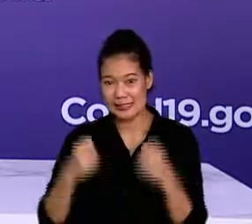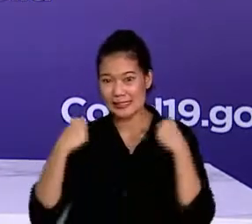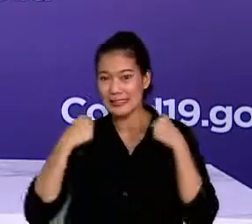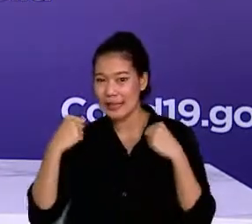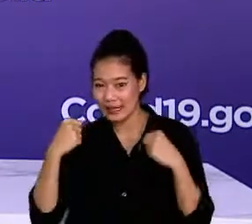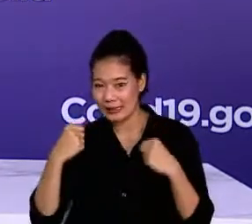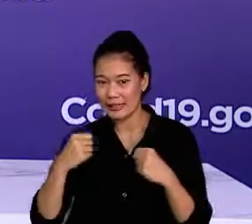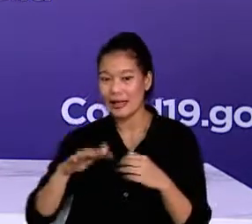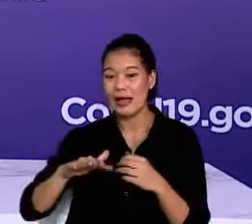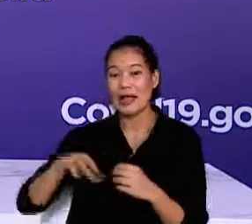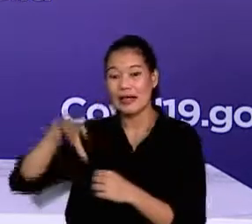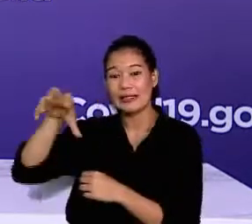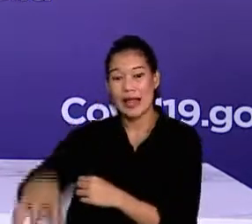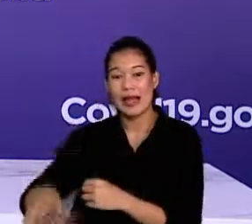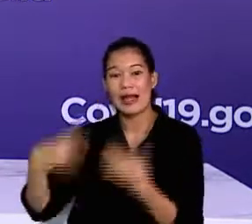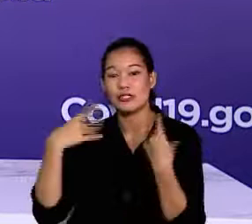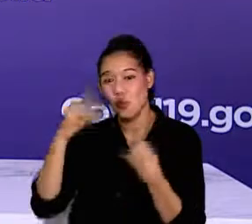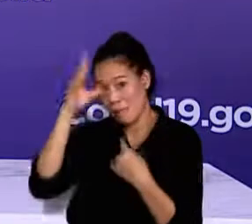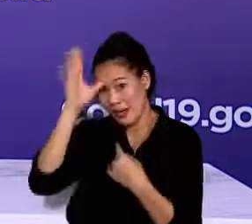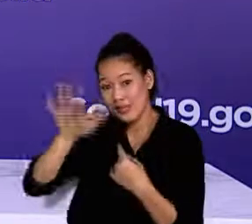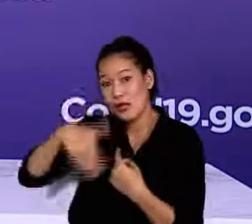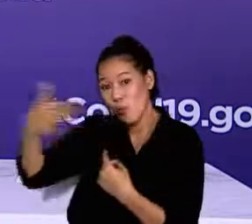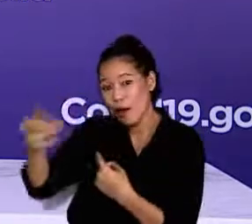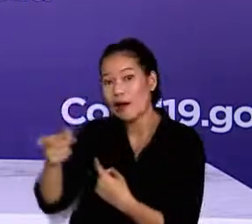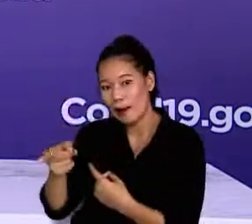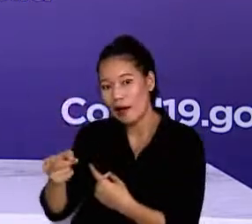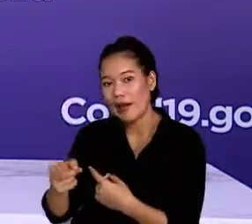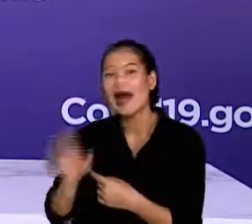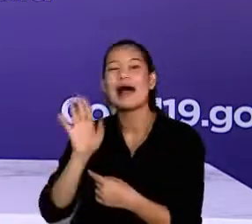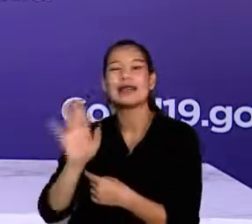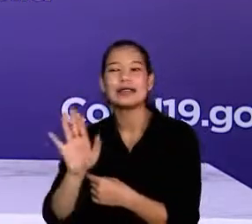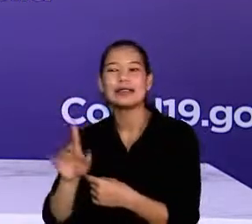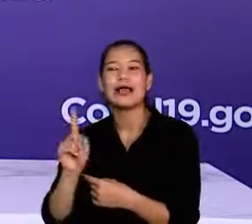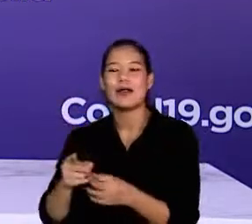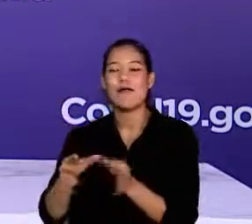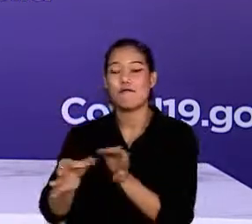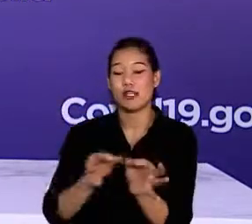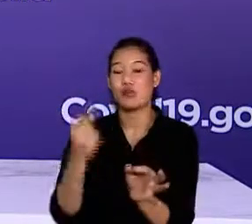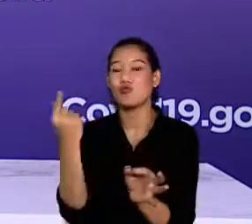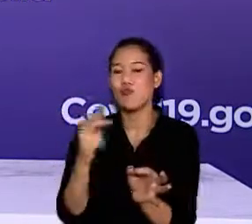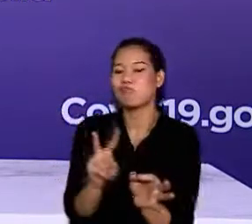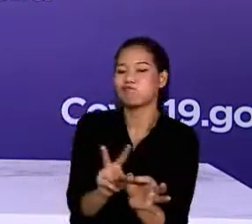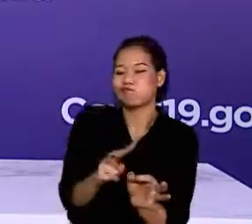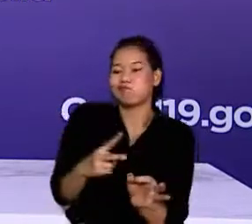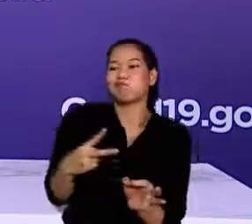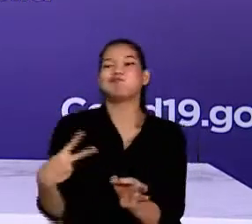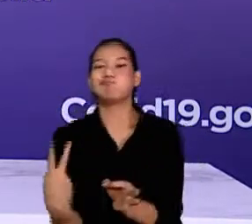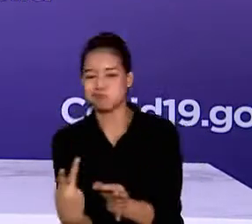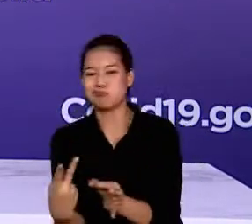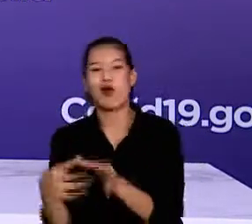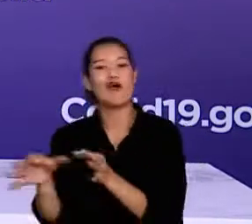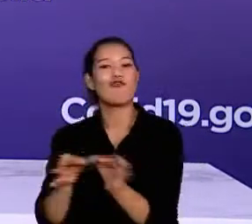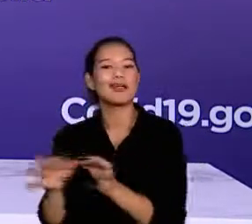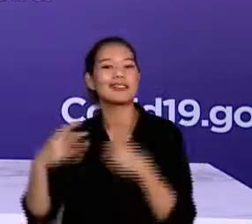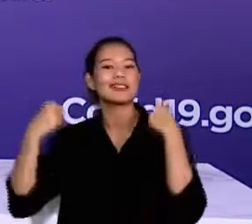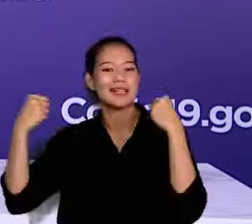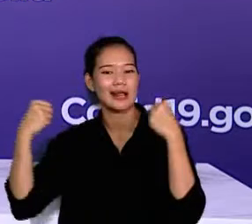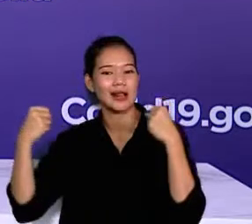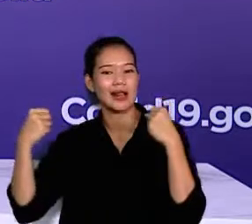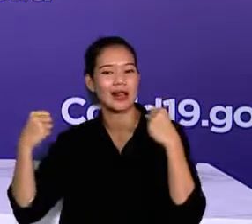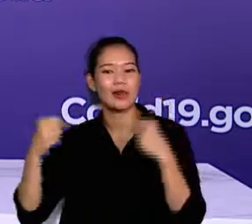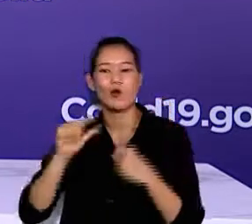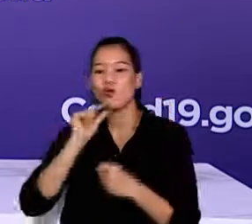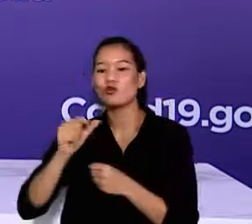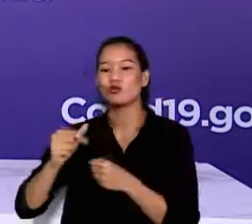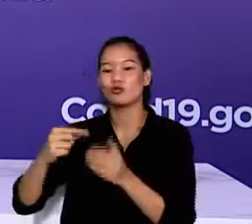luar jawa-bali nantinya akan dilakukan pengalihfungsian fasilitas umum yang ada untuk isolasi